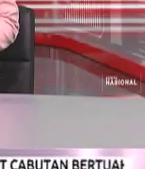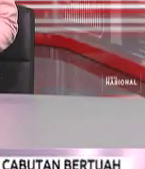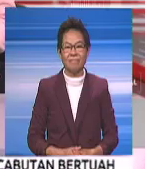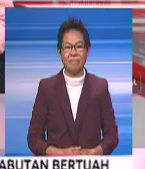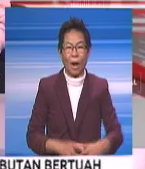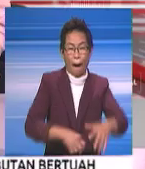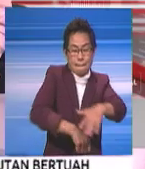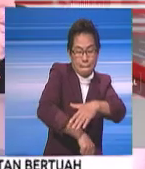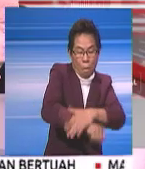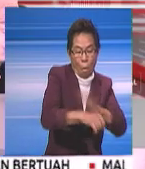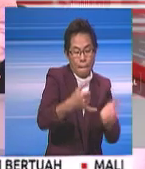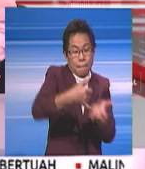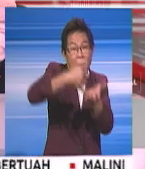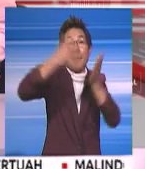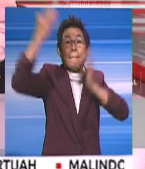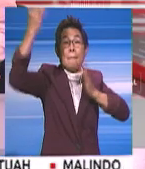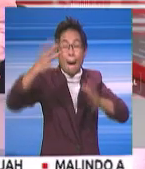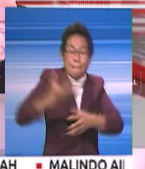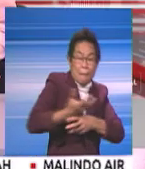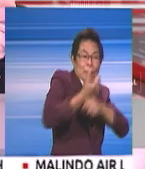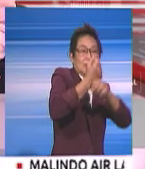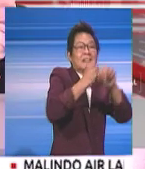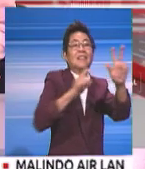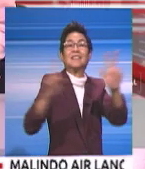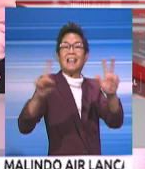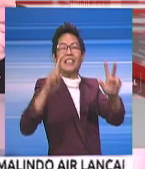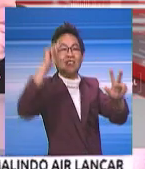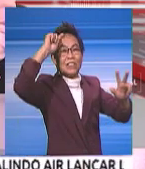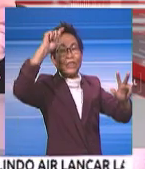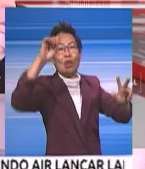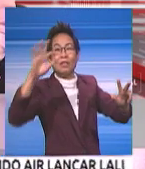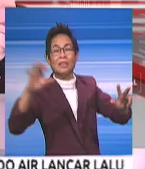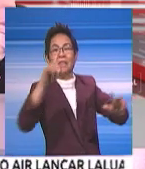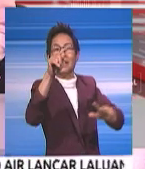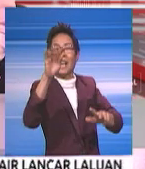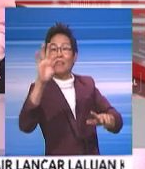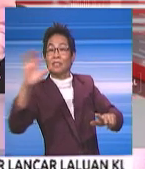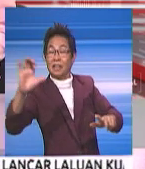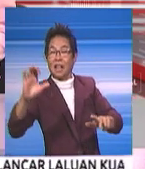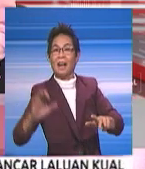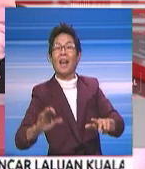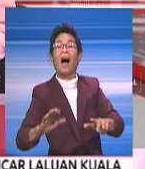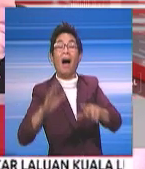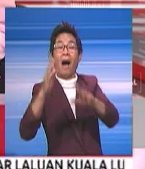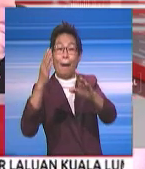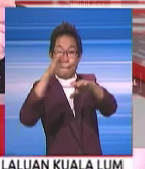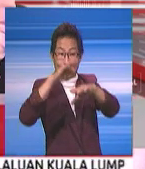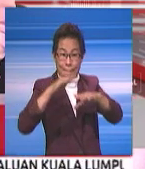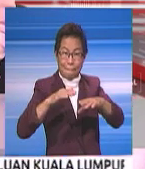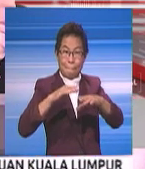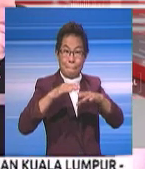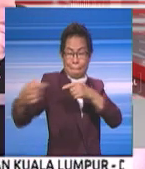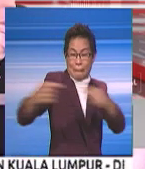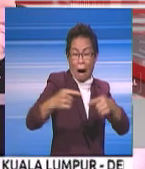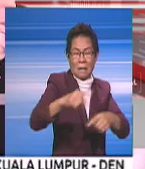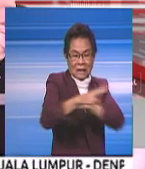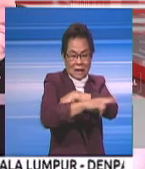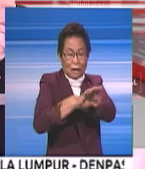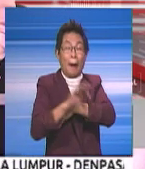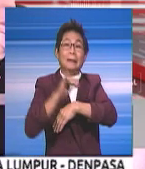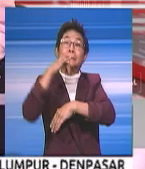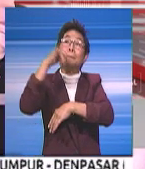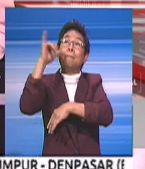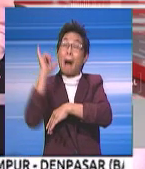Bola sepak Piala Malaysia. Kemenangan 3-1 Terengganu FC TFC ke atas Negeri Sembilan pada aksi kumpulan A Piala Malaysia malam